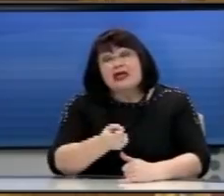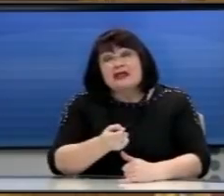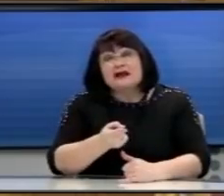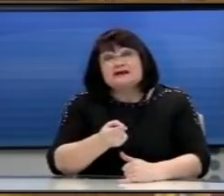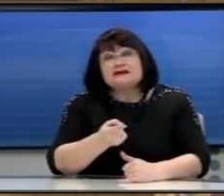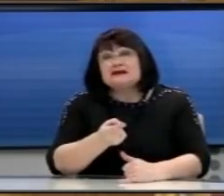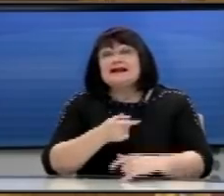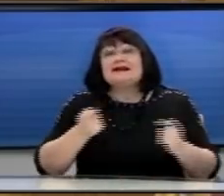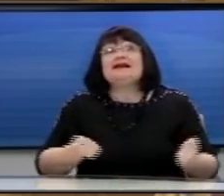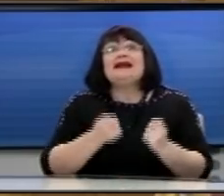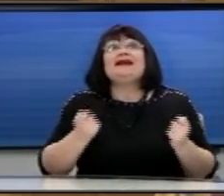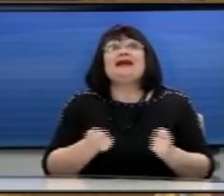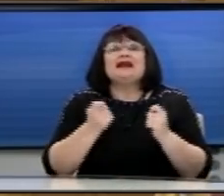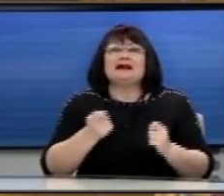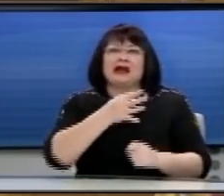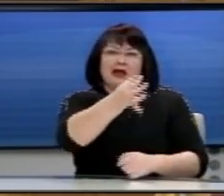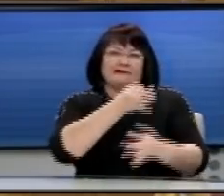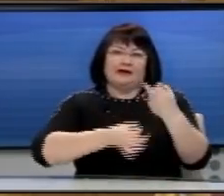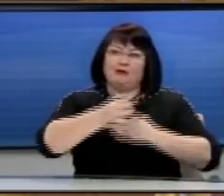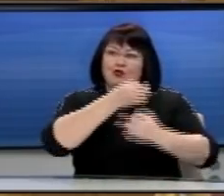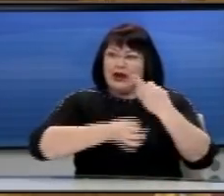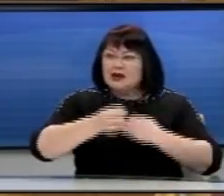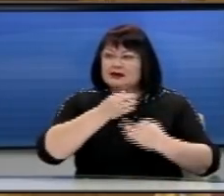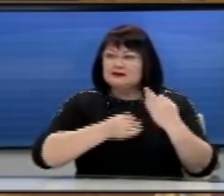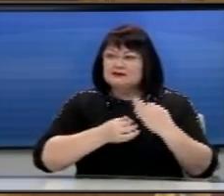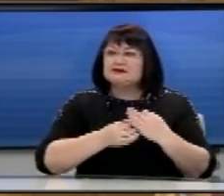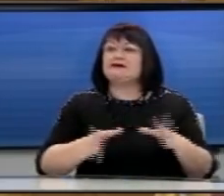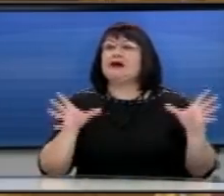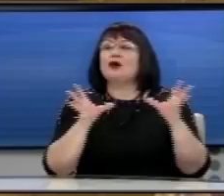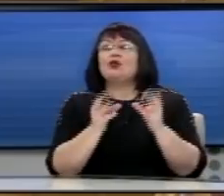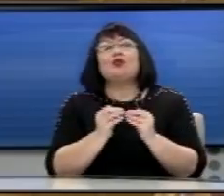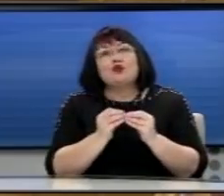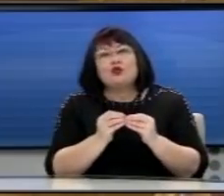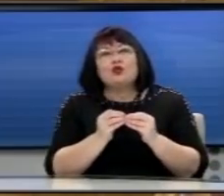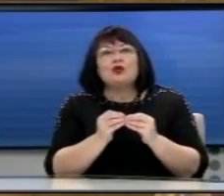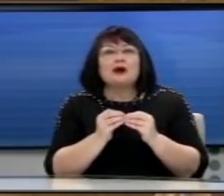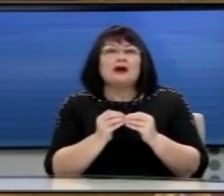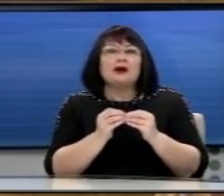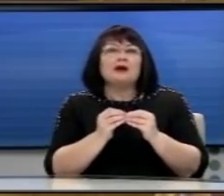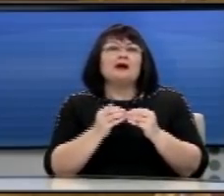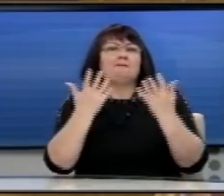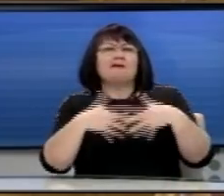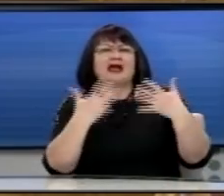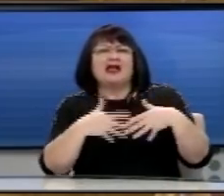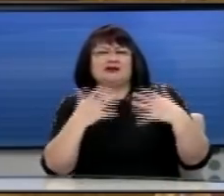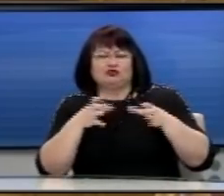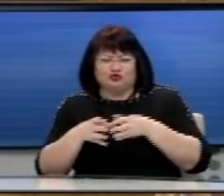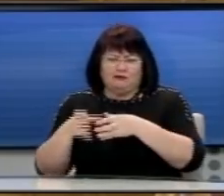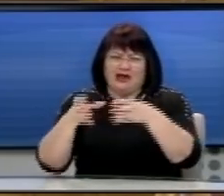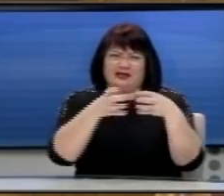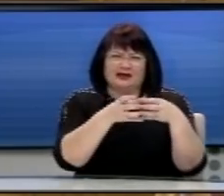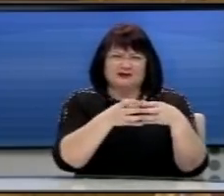ανακαλύψει κανείς αν αυτά που εξτομίζεται αφορούν εκτός από τους παραπάνω μηχανισμούς και